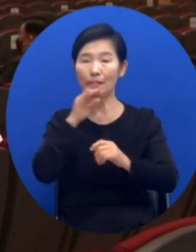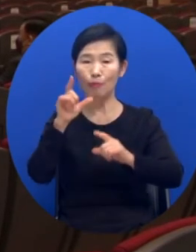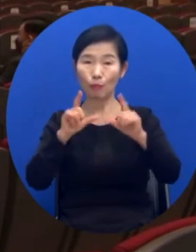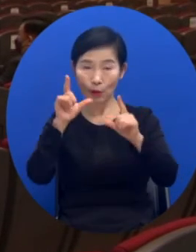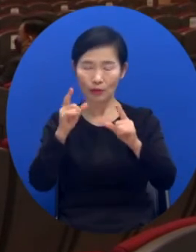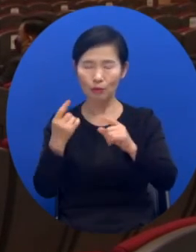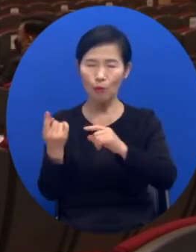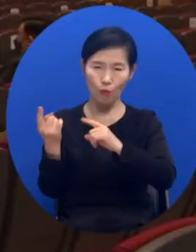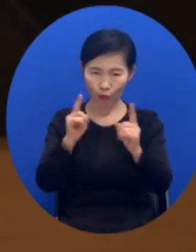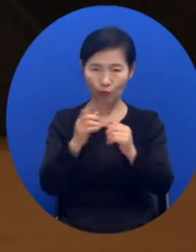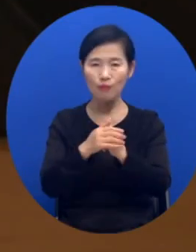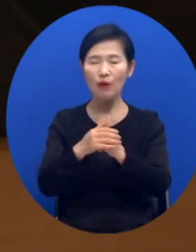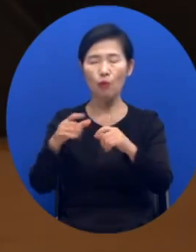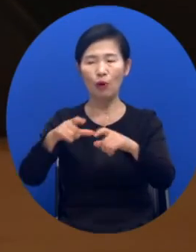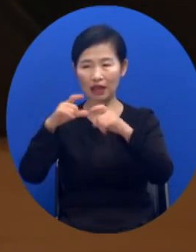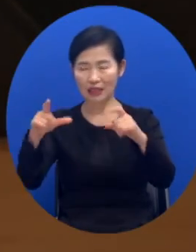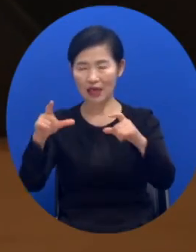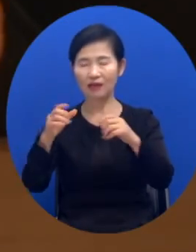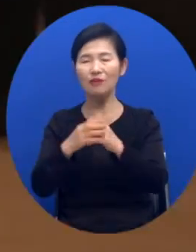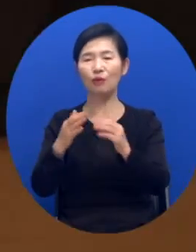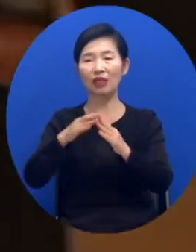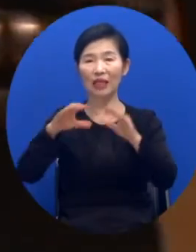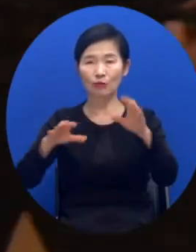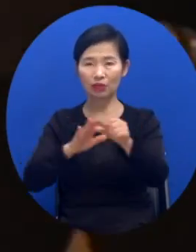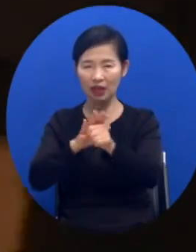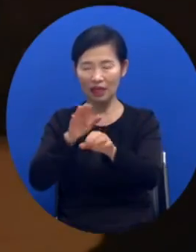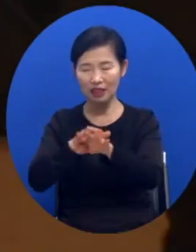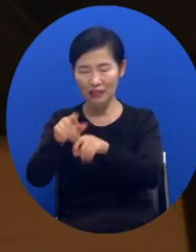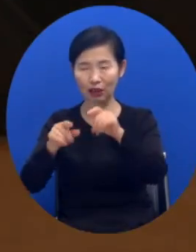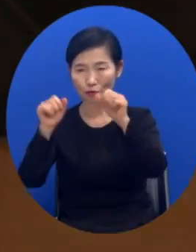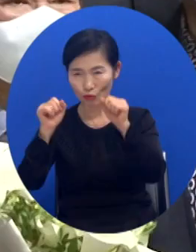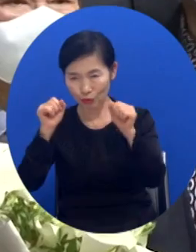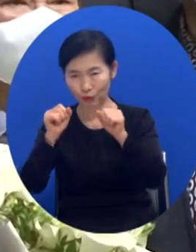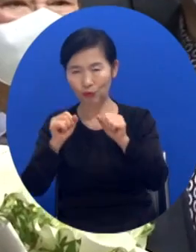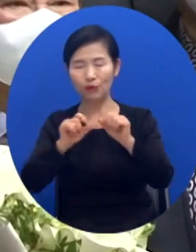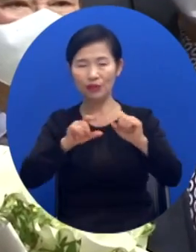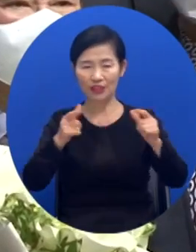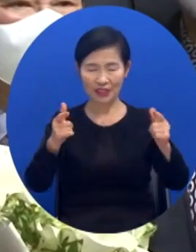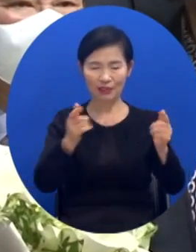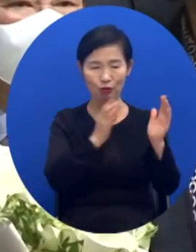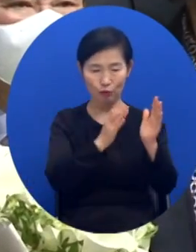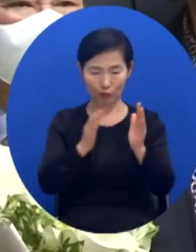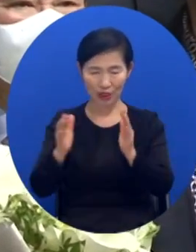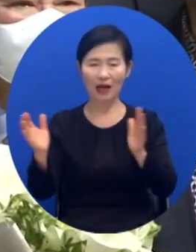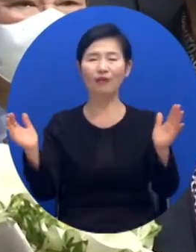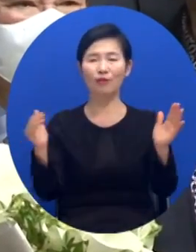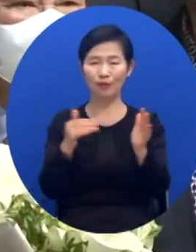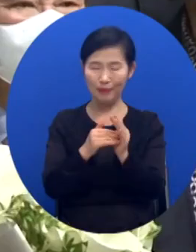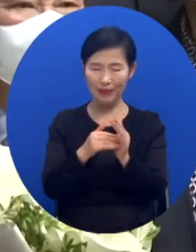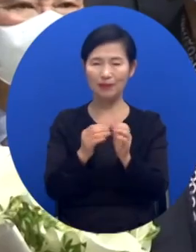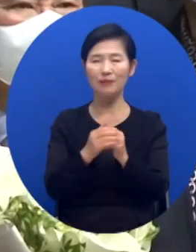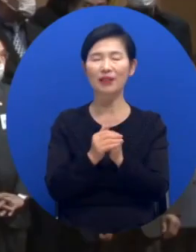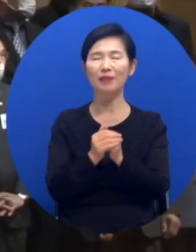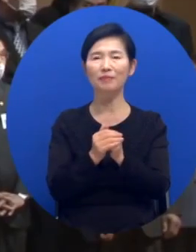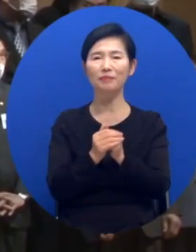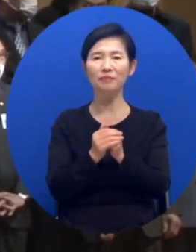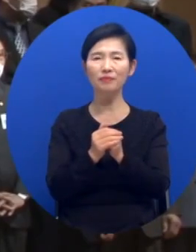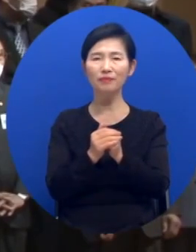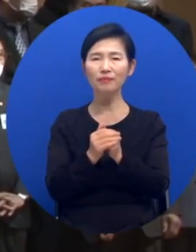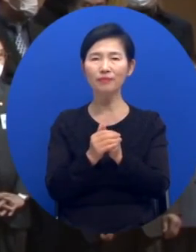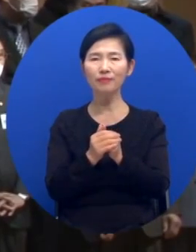확장 활동 이웃사랑 실천 운동 등을 꼽으며 38회 기 계획을 밝혔습니다 cts